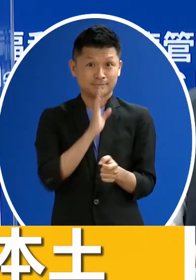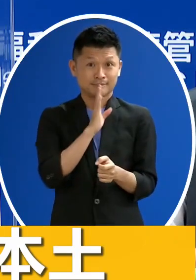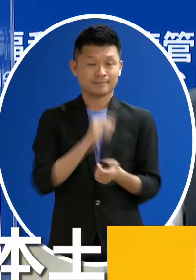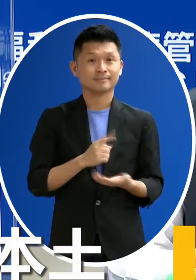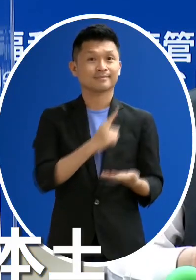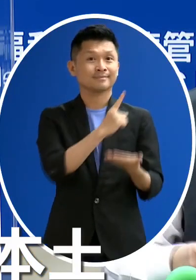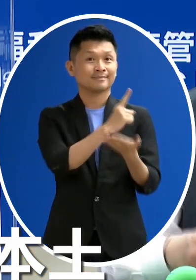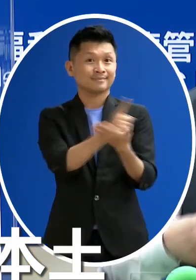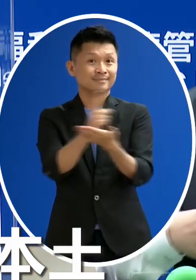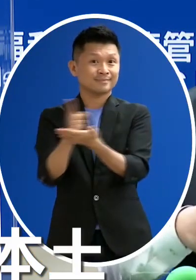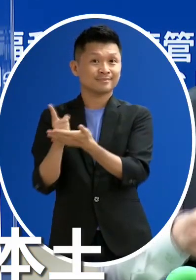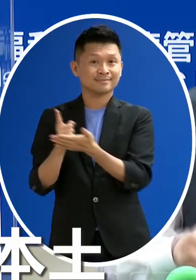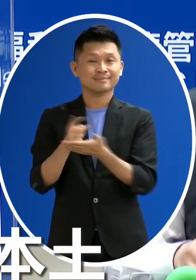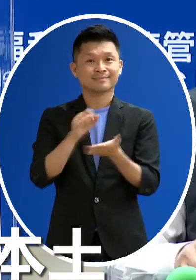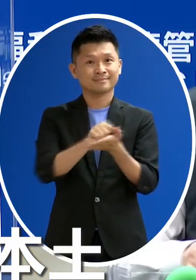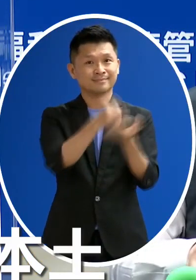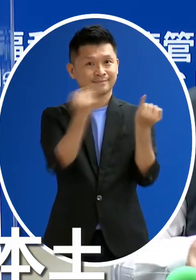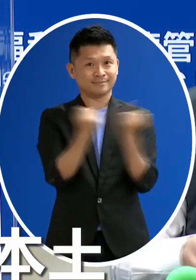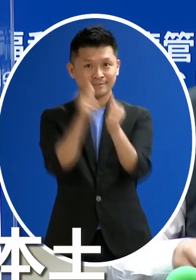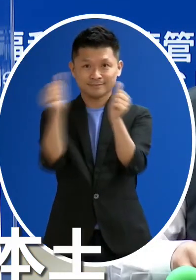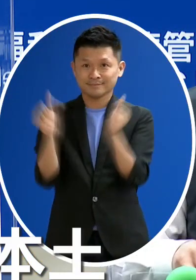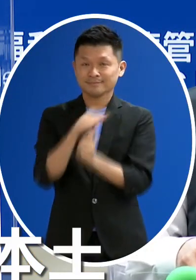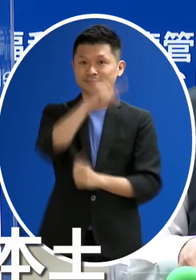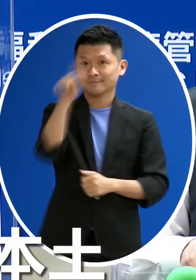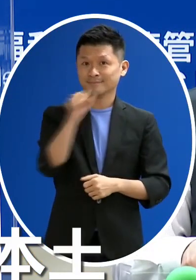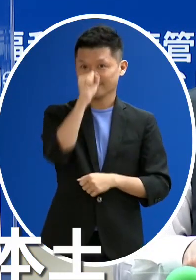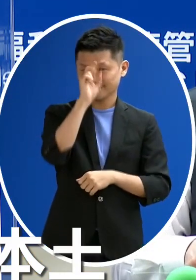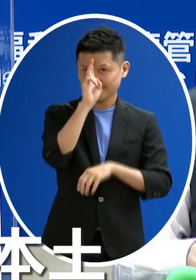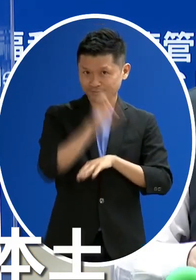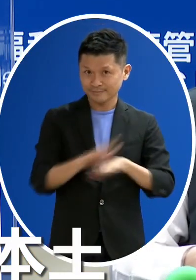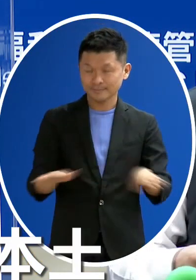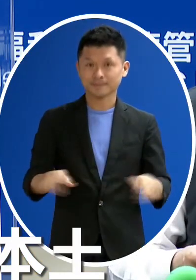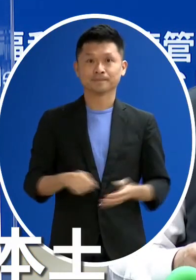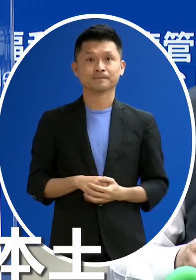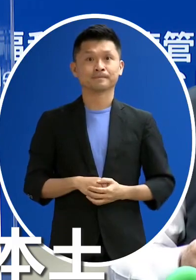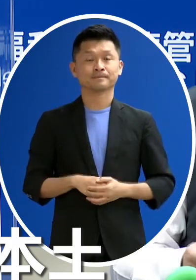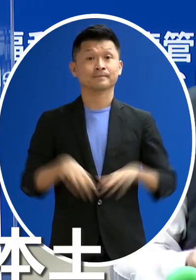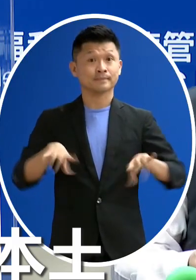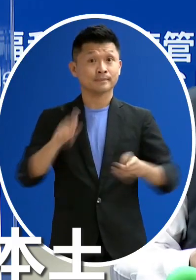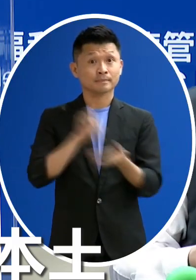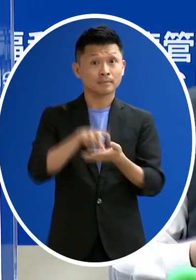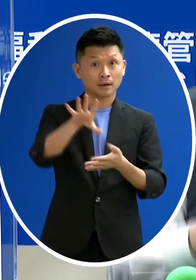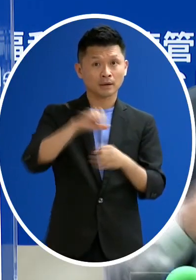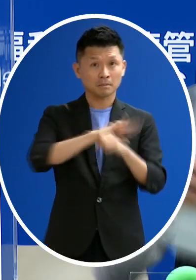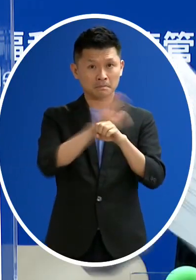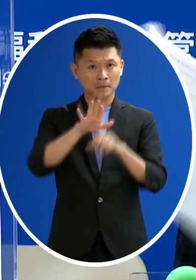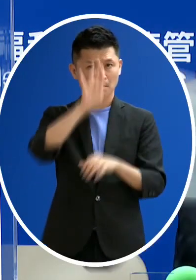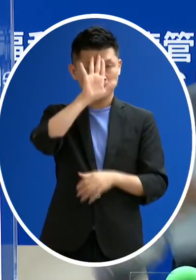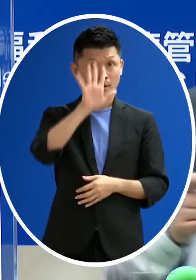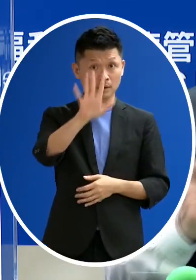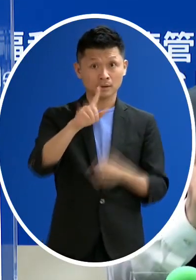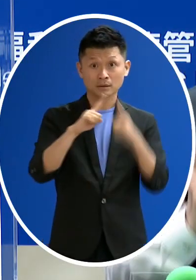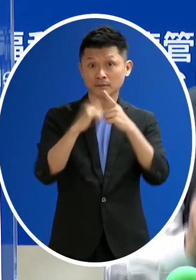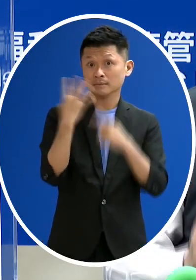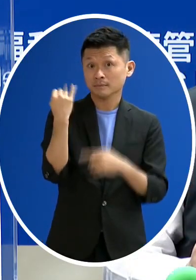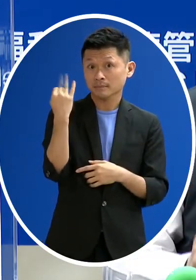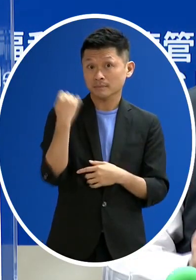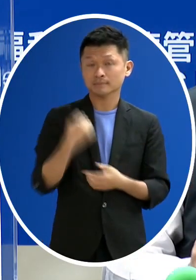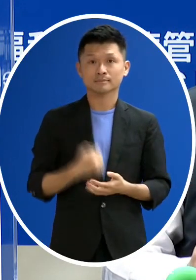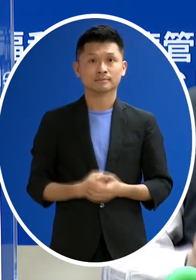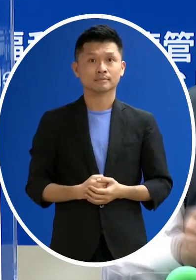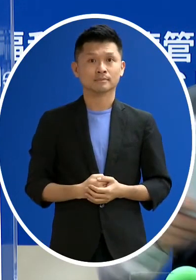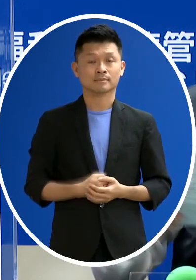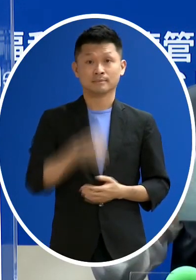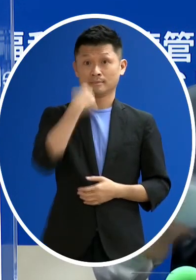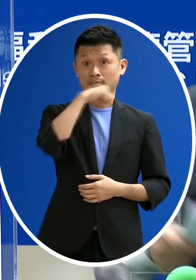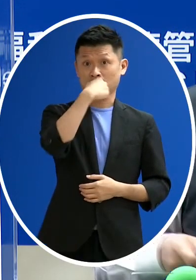哎，各位基隆理事先生，大家好，大家午安哈。那今天跟大家首先跟大家报告我们确定的病例哈。那今天跟报告的